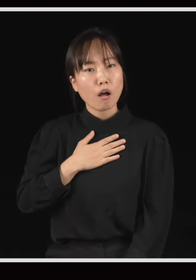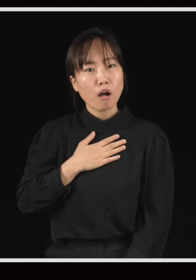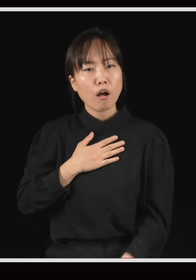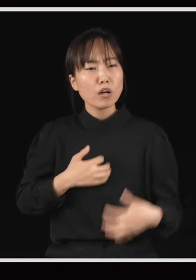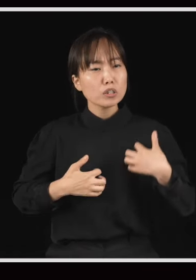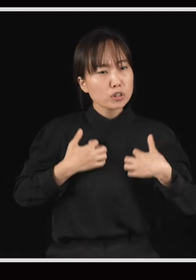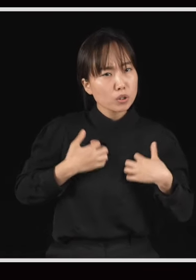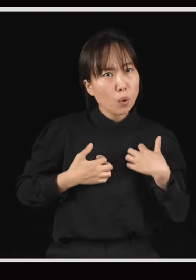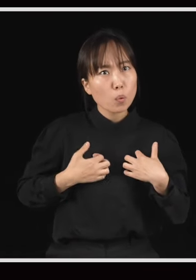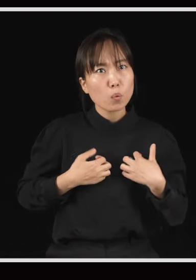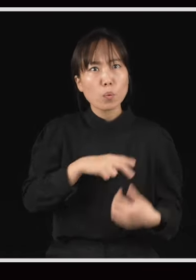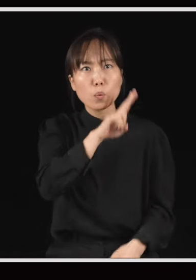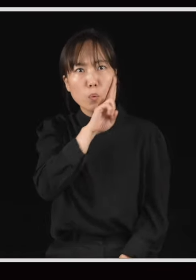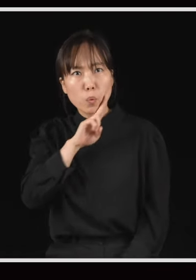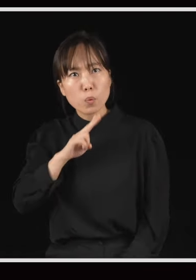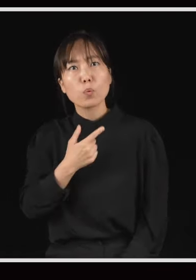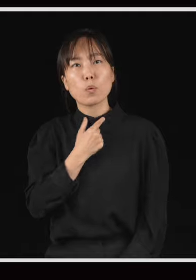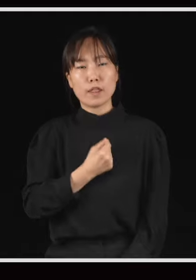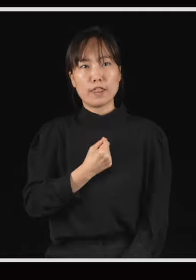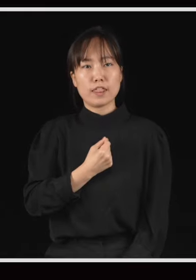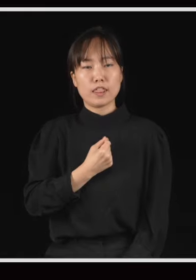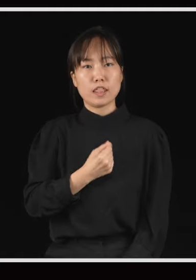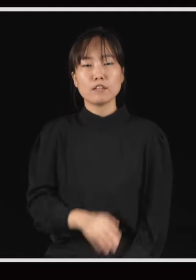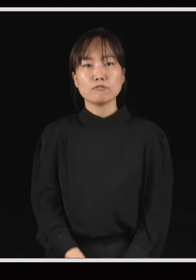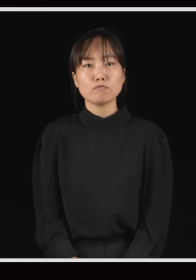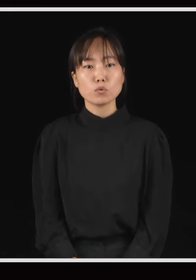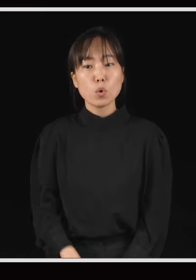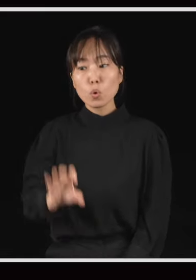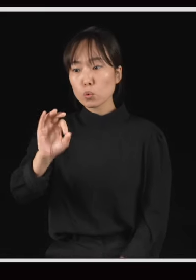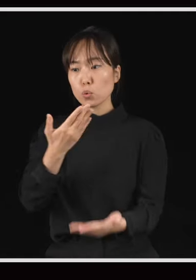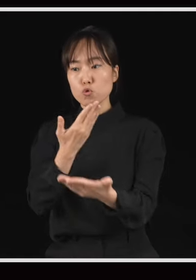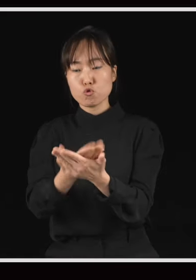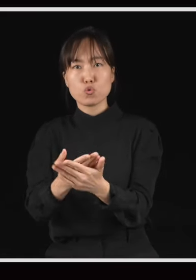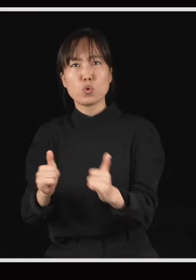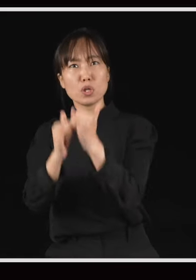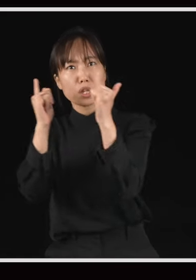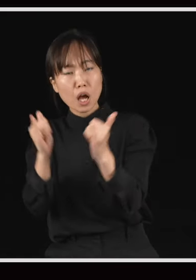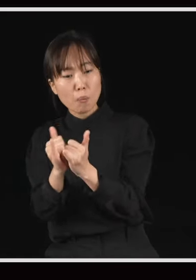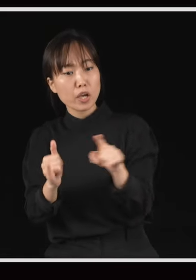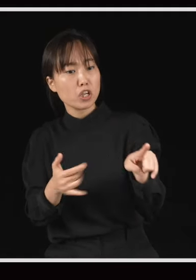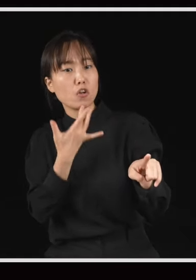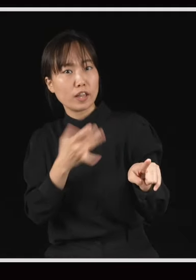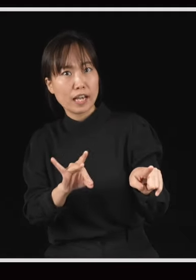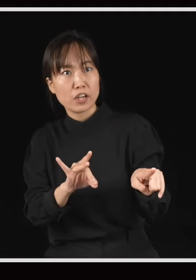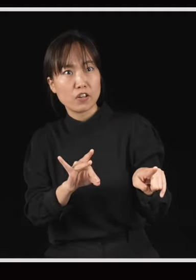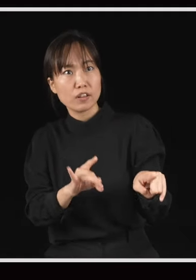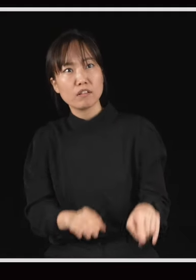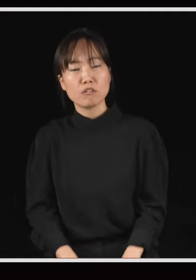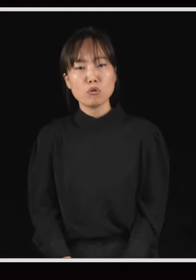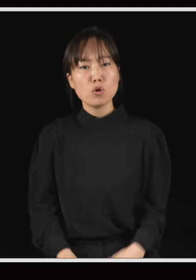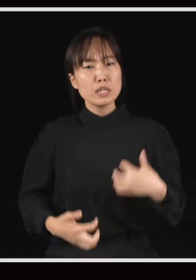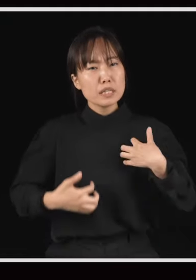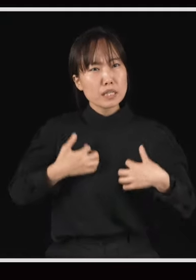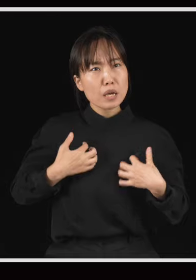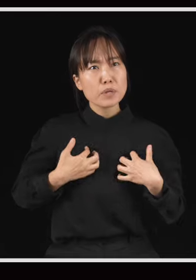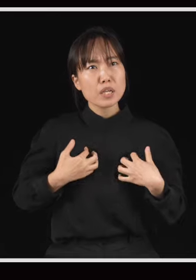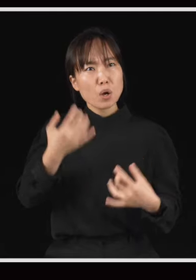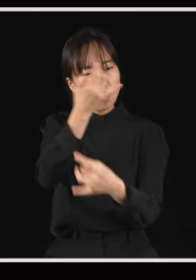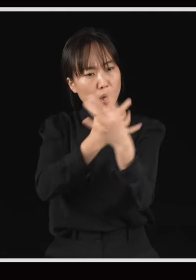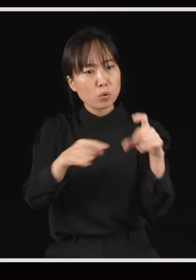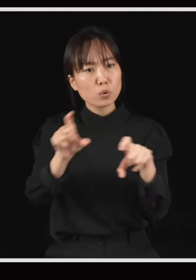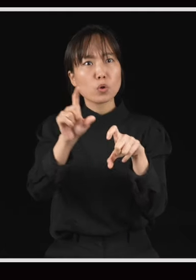나는 더 즐기고 싶고 더 편하고 싶다. 물론 현대 소비 자본주의의 놀미죠. 기본이죠. 더